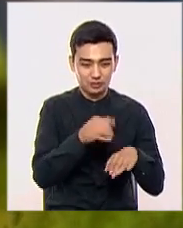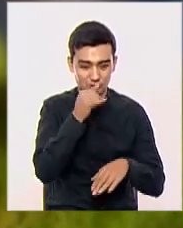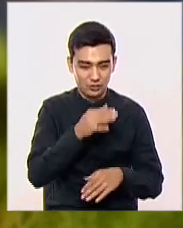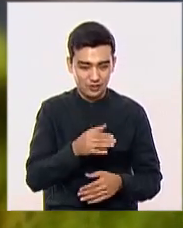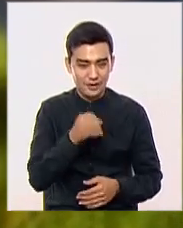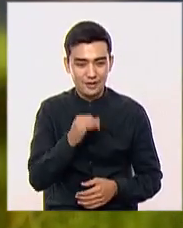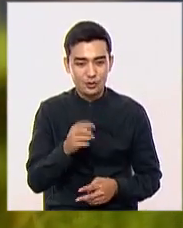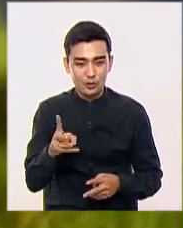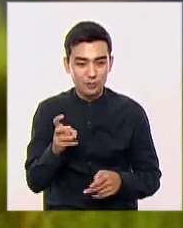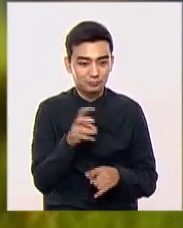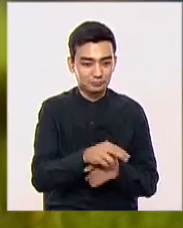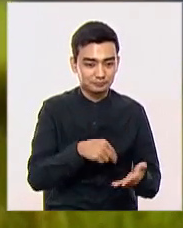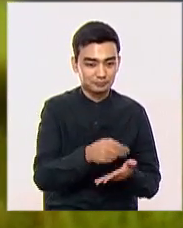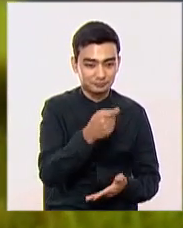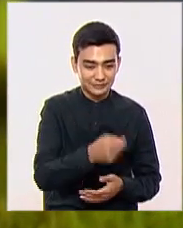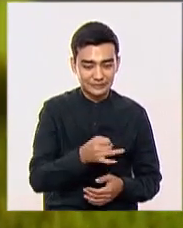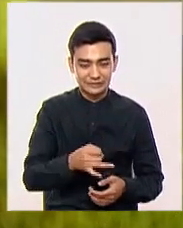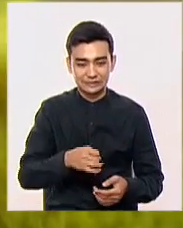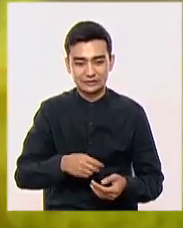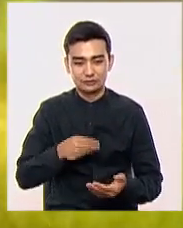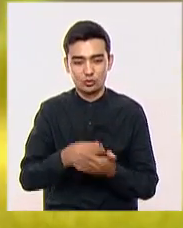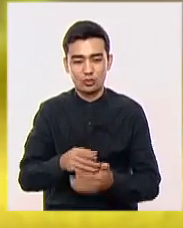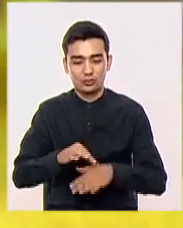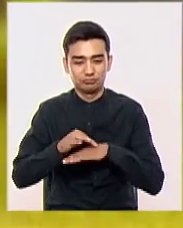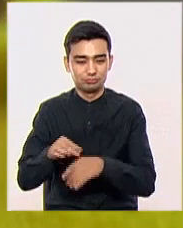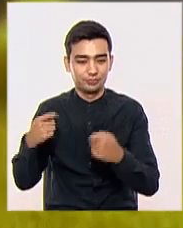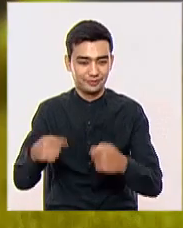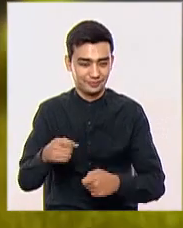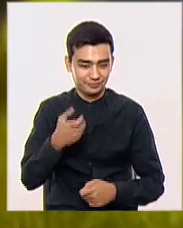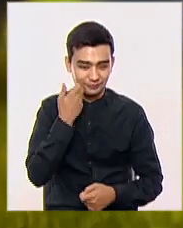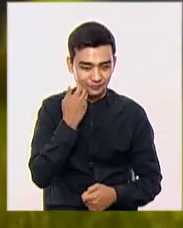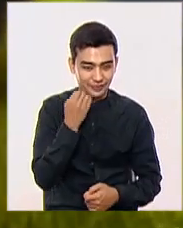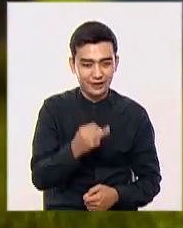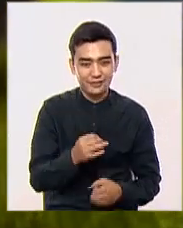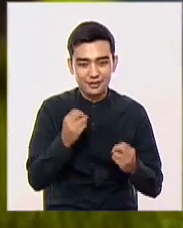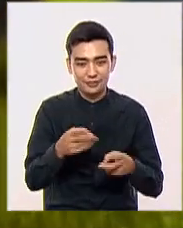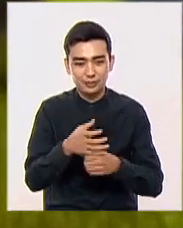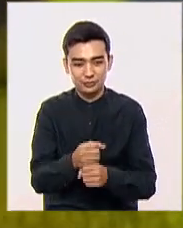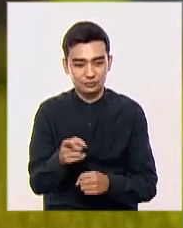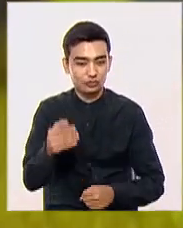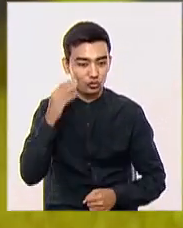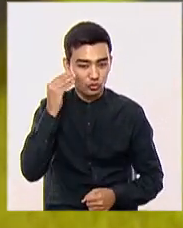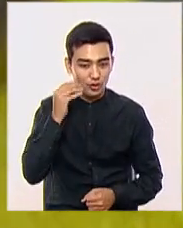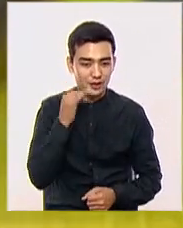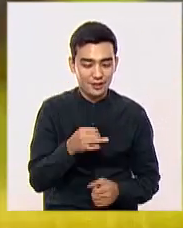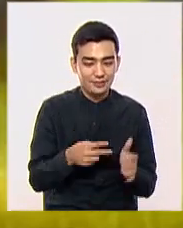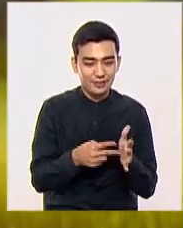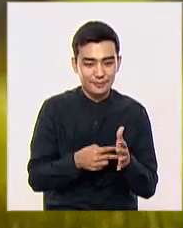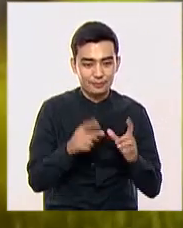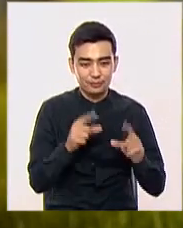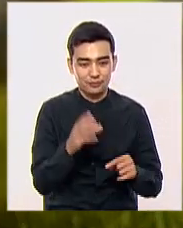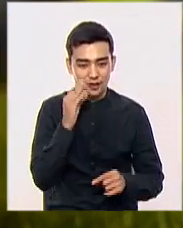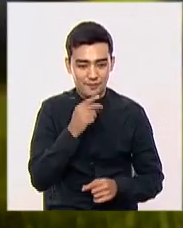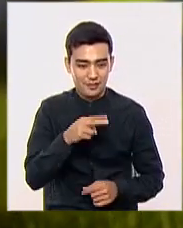выход – перекупщики, которые накручивают цены. Аграрии высказали предложение о том, как уменьшить их число и снизить стоимость продукции